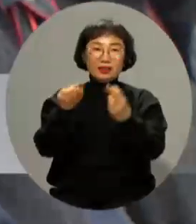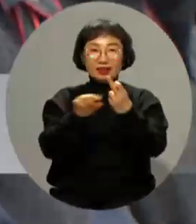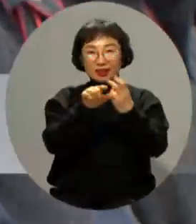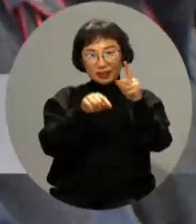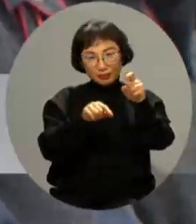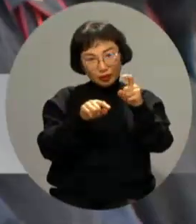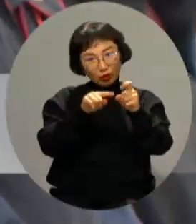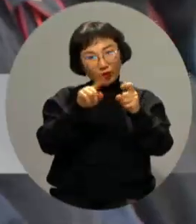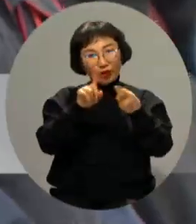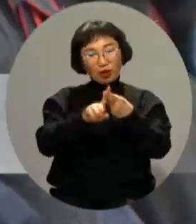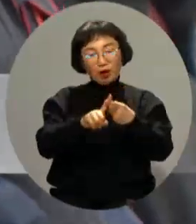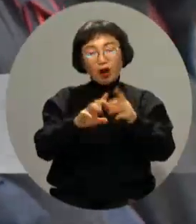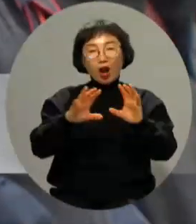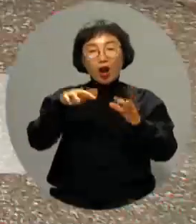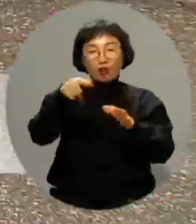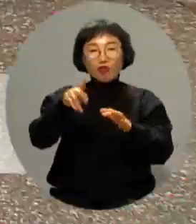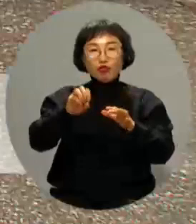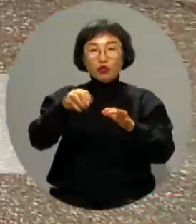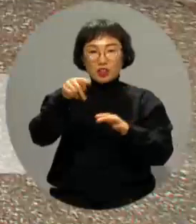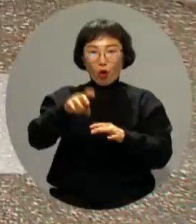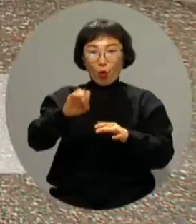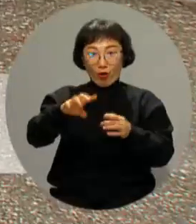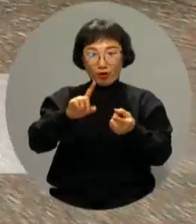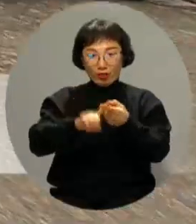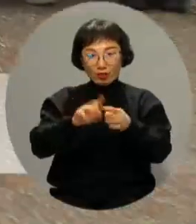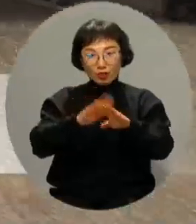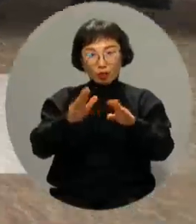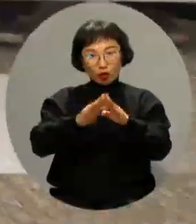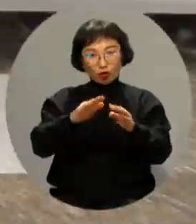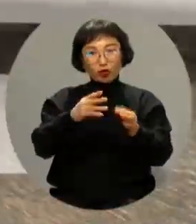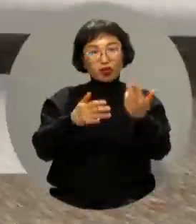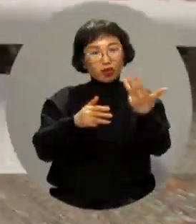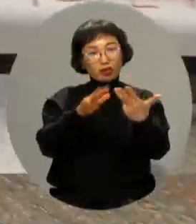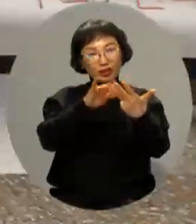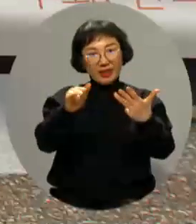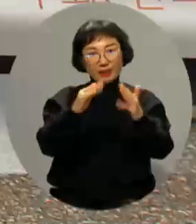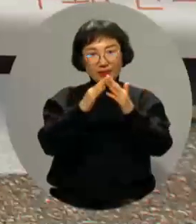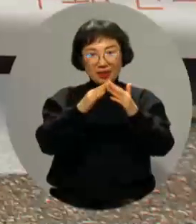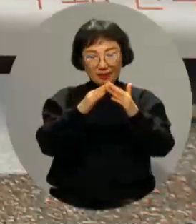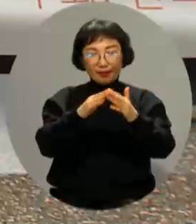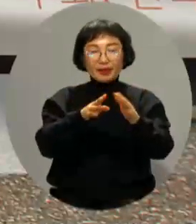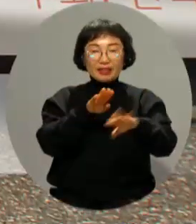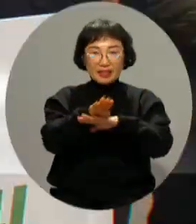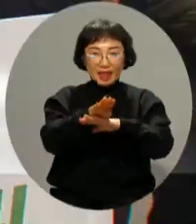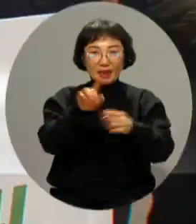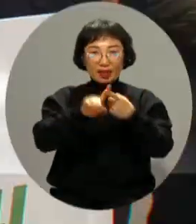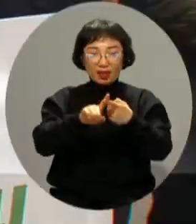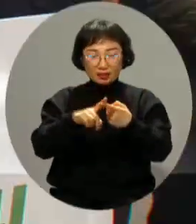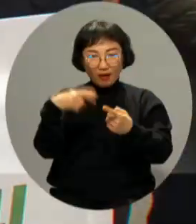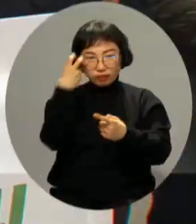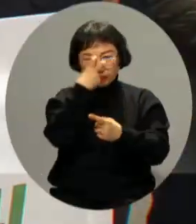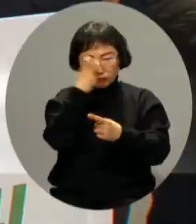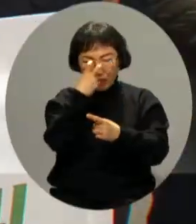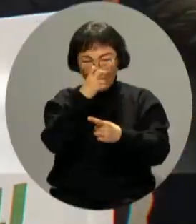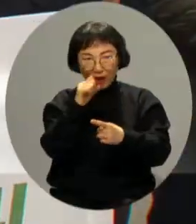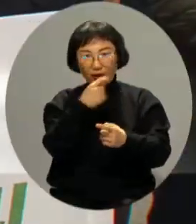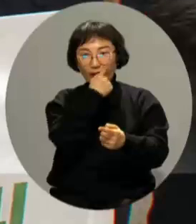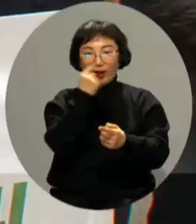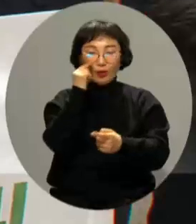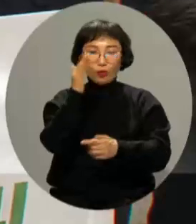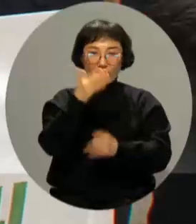국적원과 경찰이 전주와 제주지역의 진보진영 인사 8명의 자택과 차량 등을 압수해 하면서 불거졌습니다